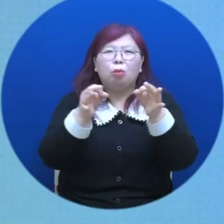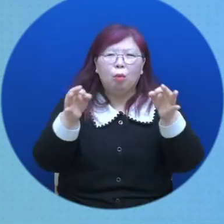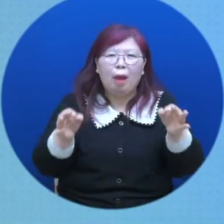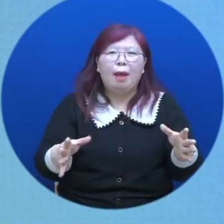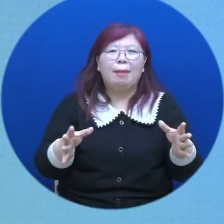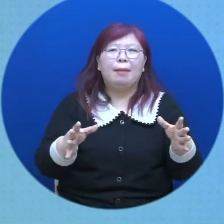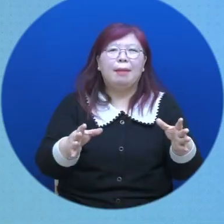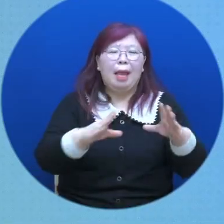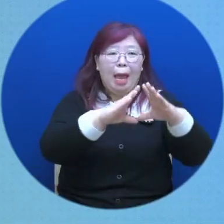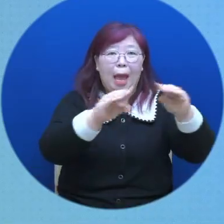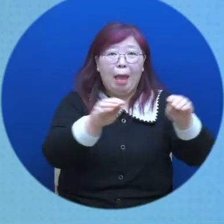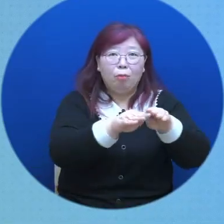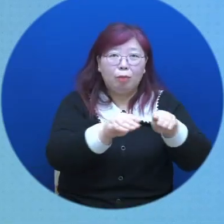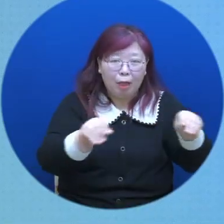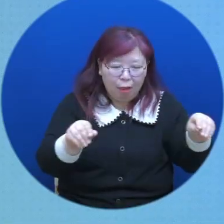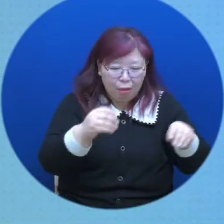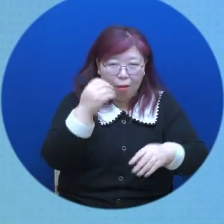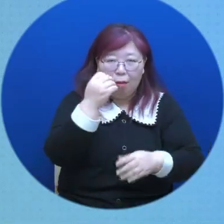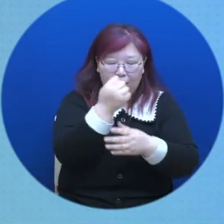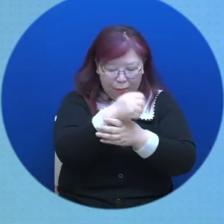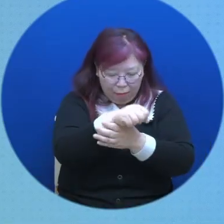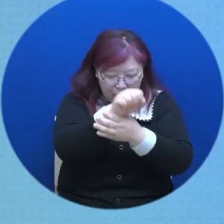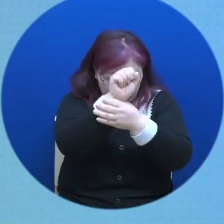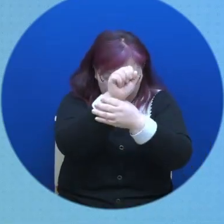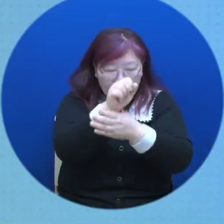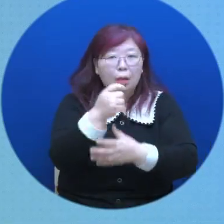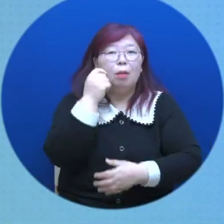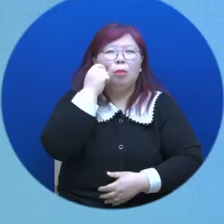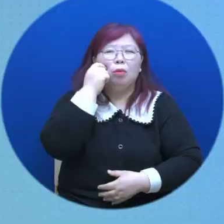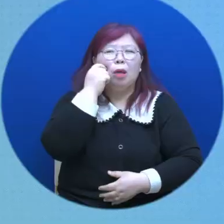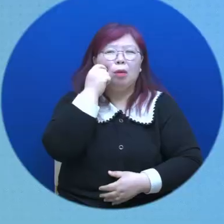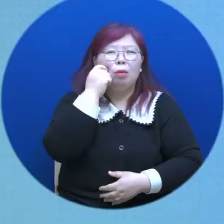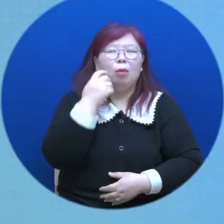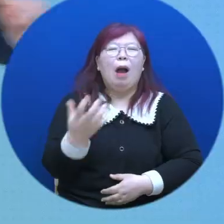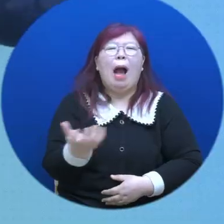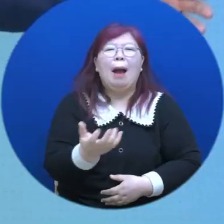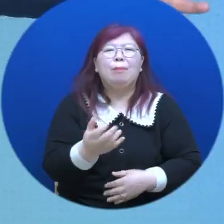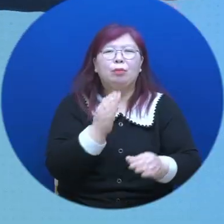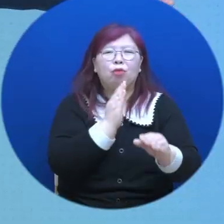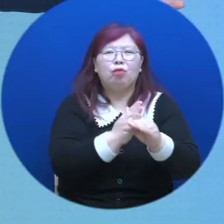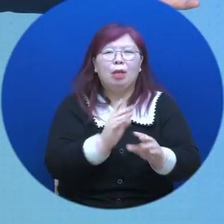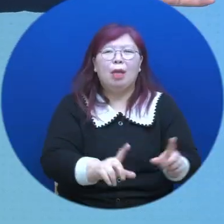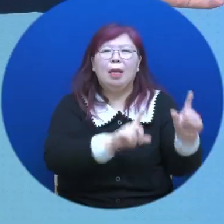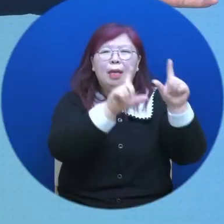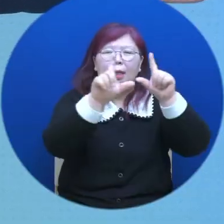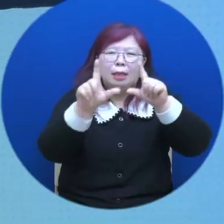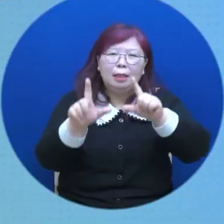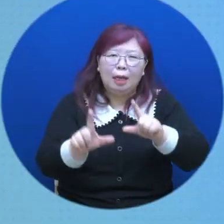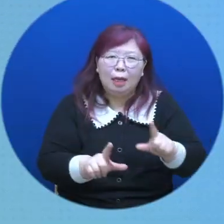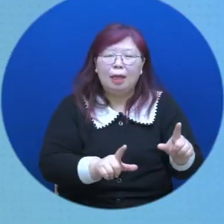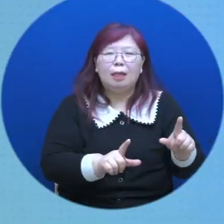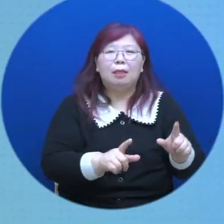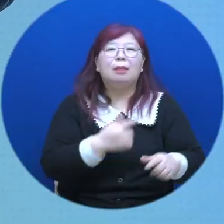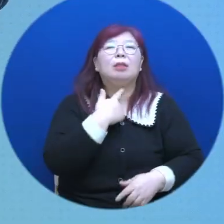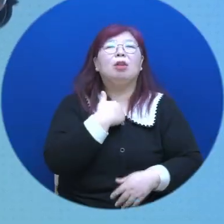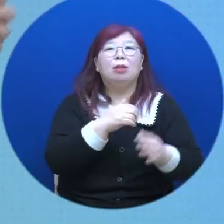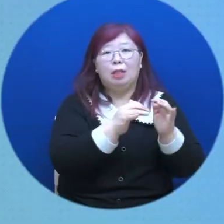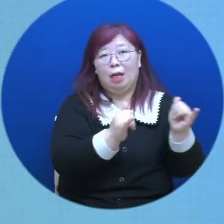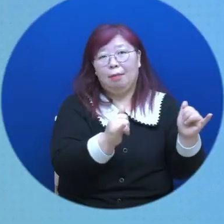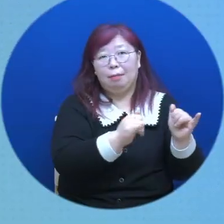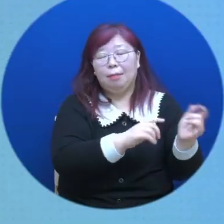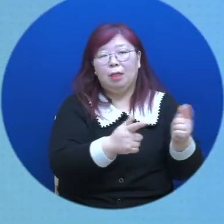땅에서 머리 한 번 덜지 못한 아픔 가운데 지내고 있는 것이 오늘 본문에 20세 이상